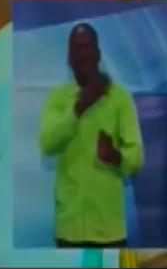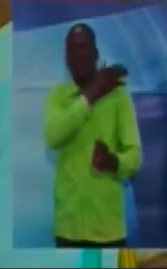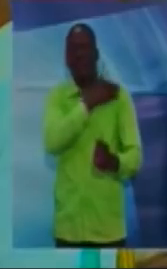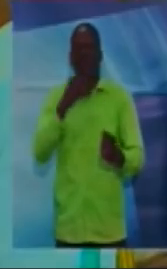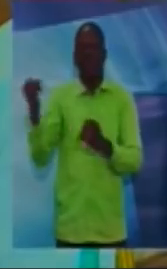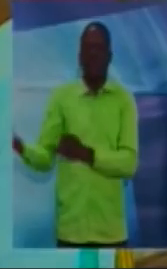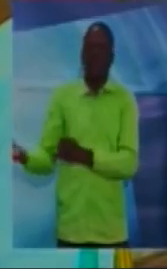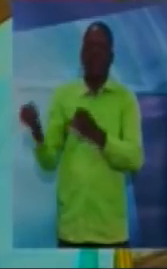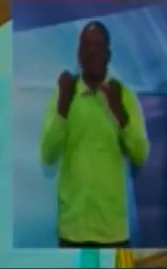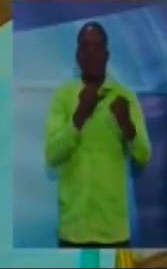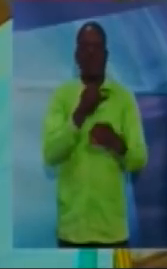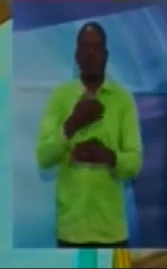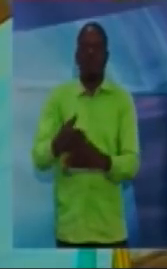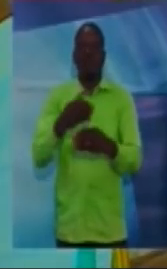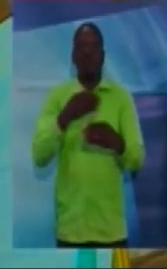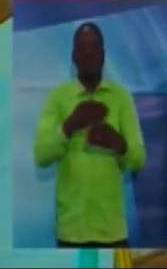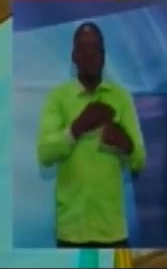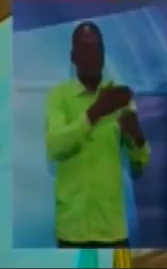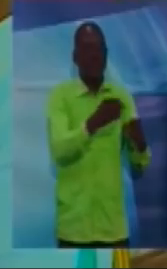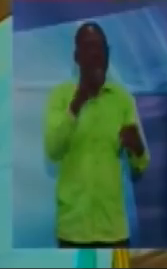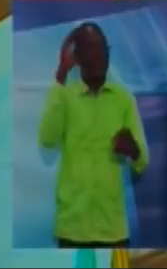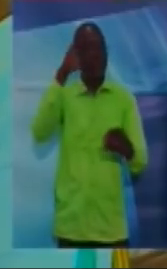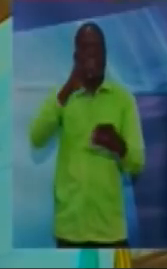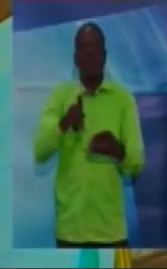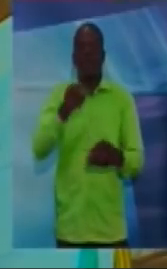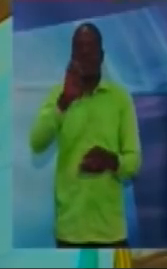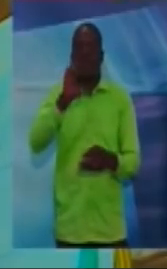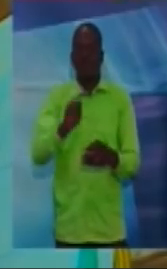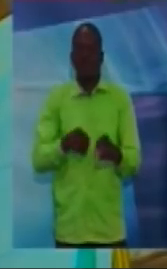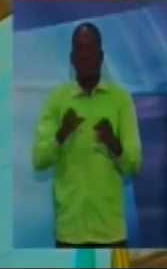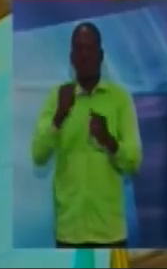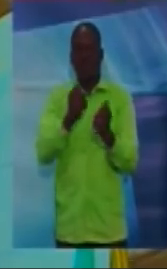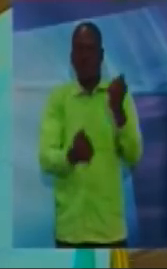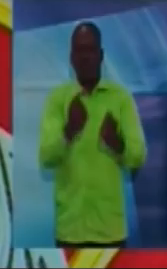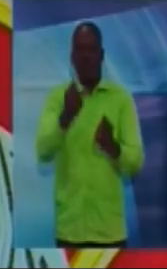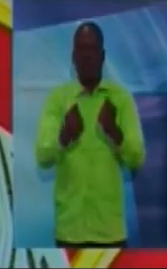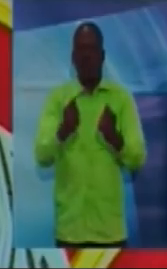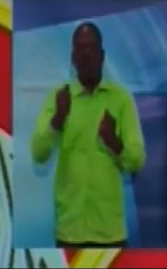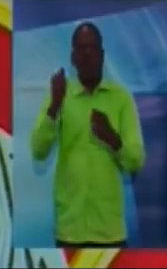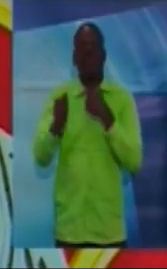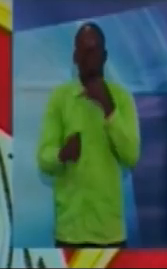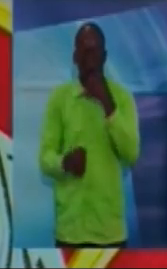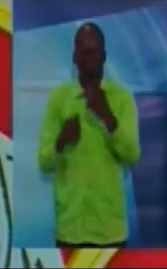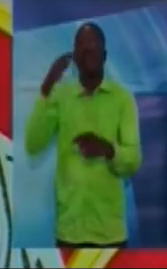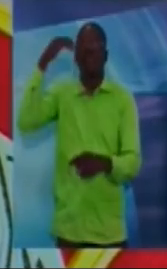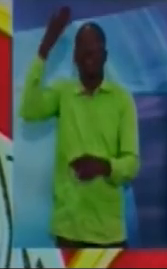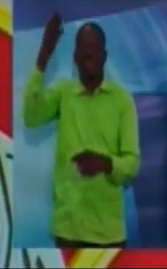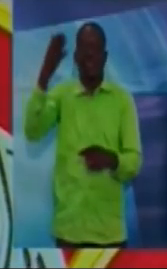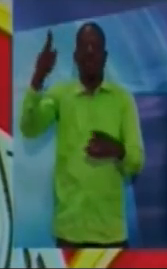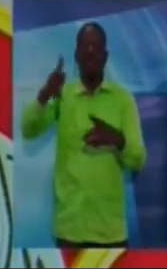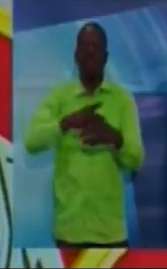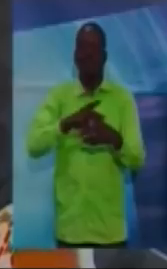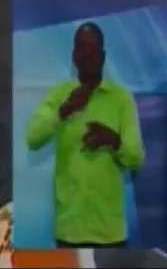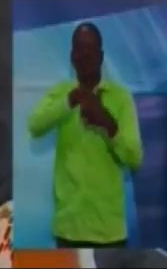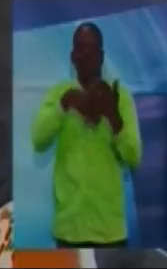les importateurs, distributeurs de pièces détachées automobiles. En gros, je vous dirais qu'on a pratiquement tous